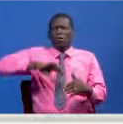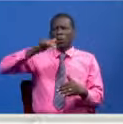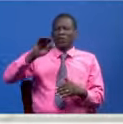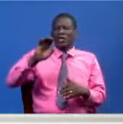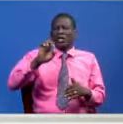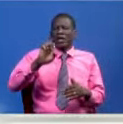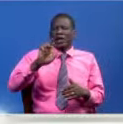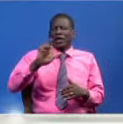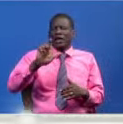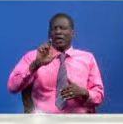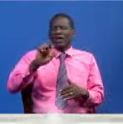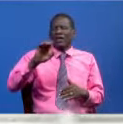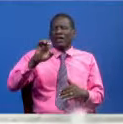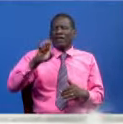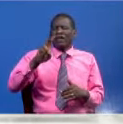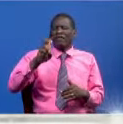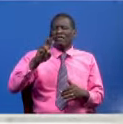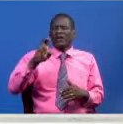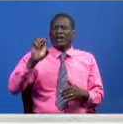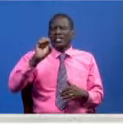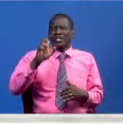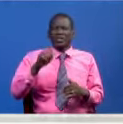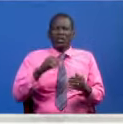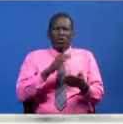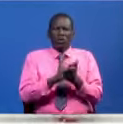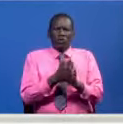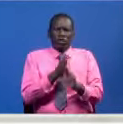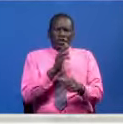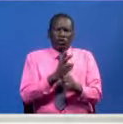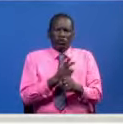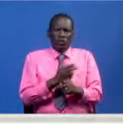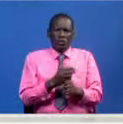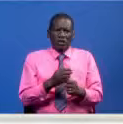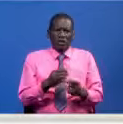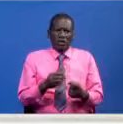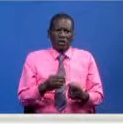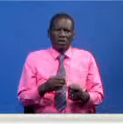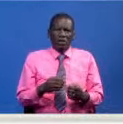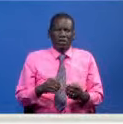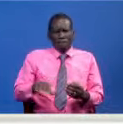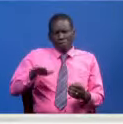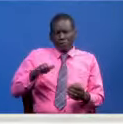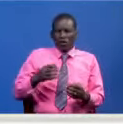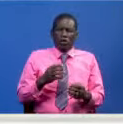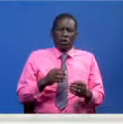na kutumia oksijeni ya ziada ilikuwa matamanio ya Joshua Cheruiyot Kirui.